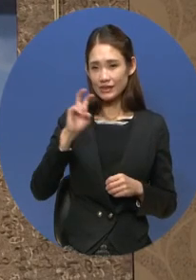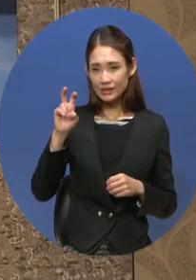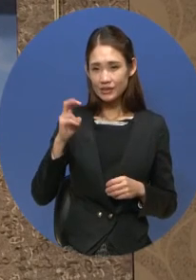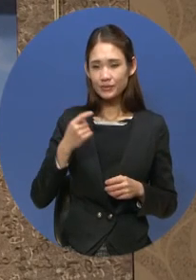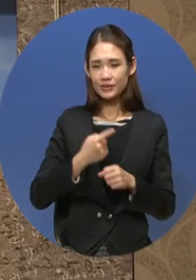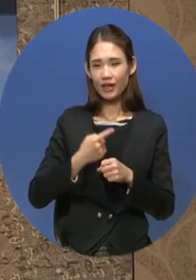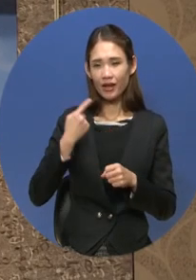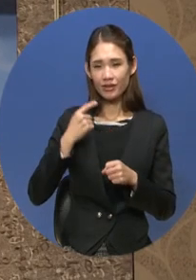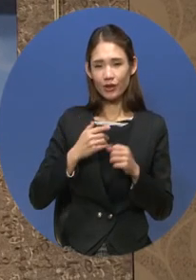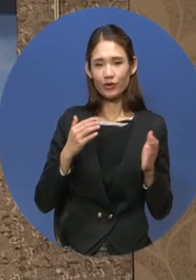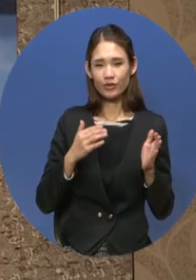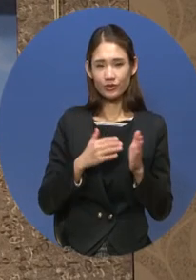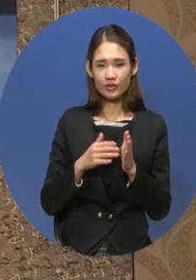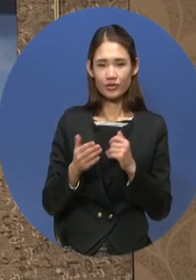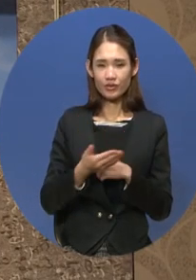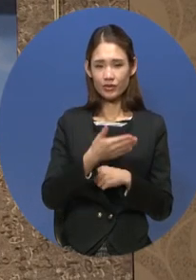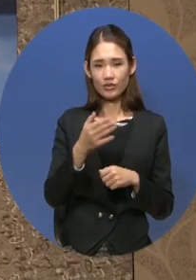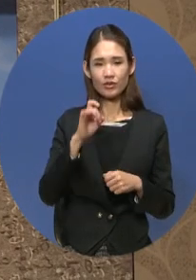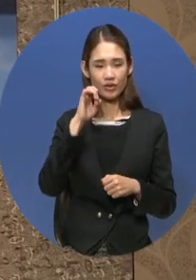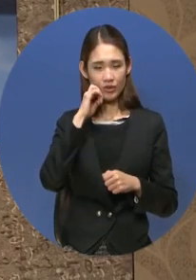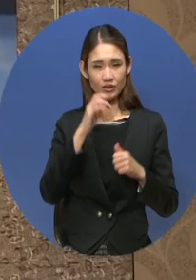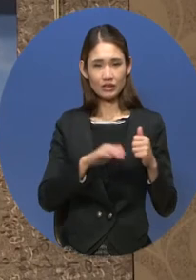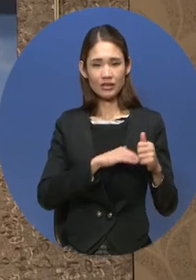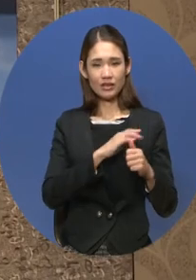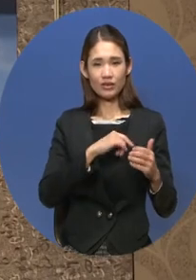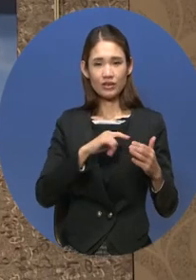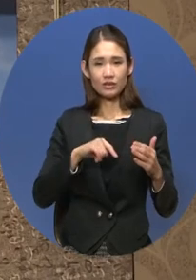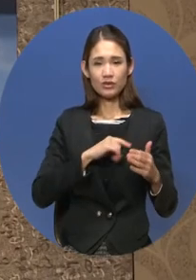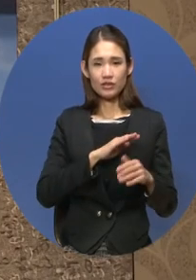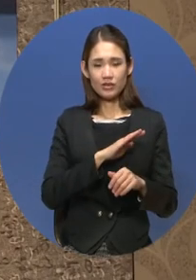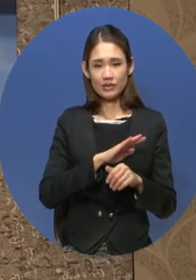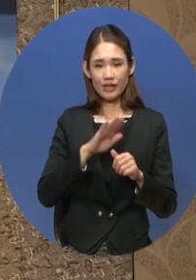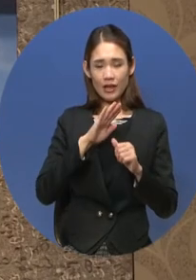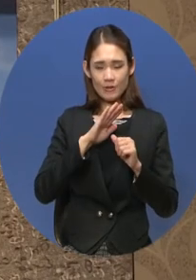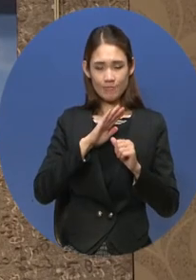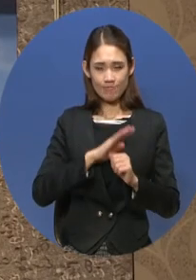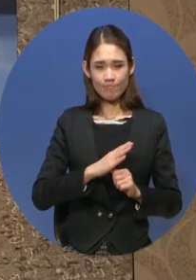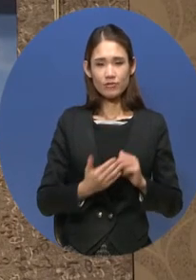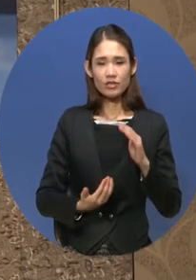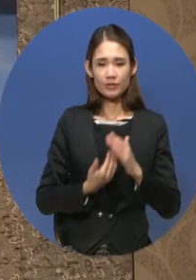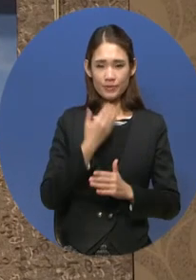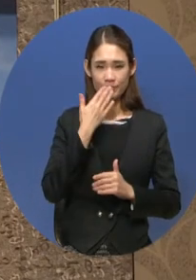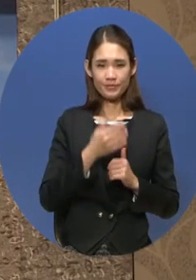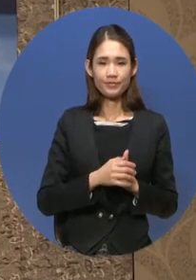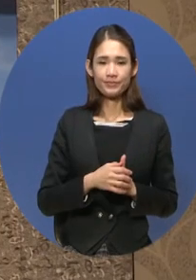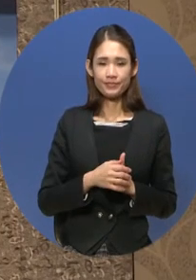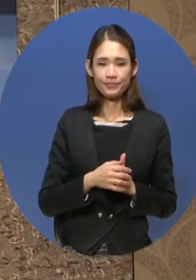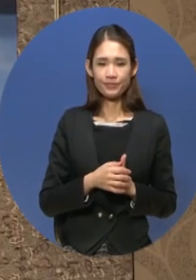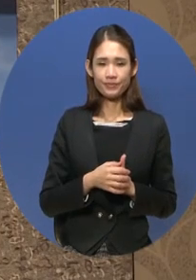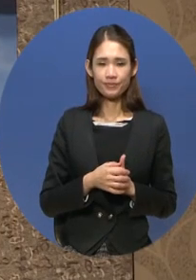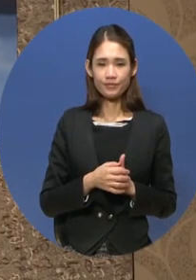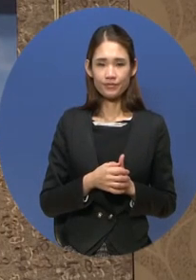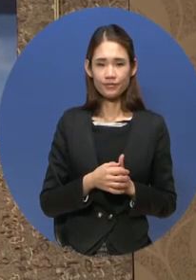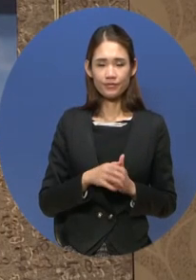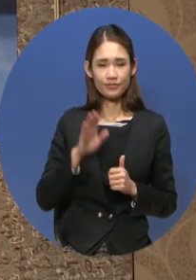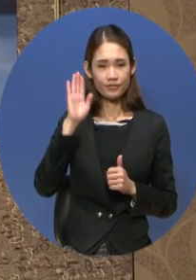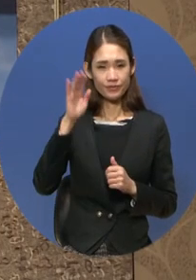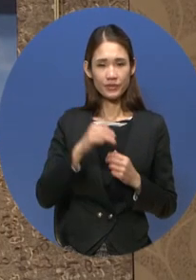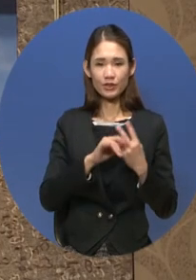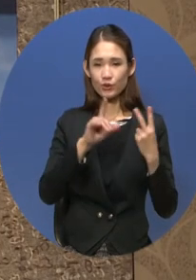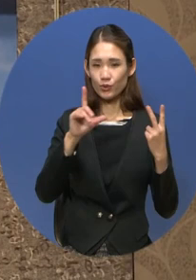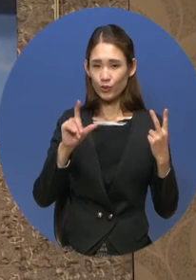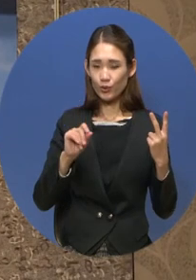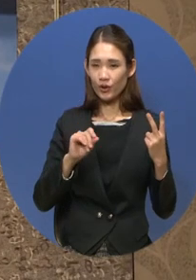2020년도였습니다. 여러분들도 굉장히 어려운 상황 속에서 잘 견뎌주셔서 우리가 이제는